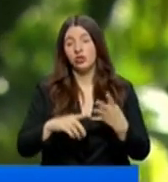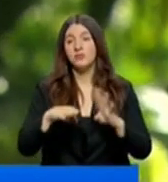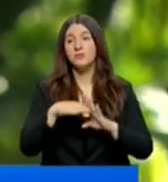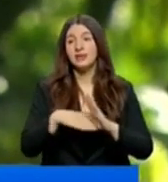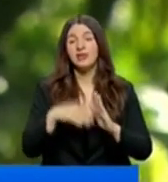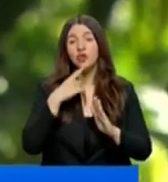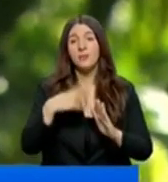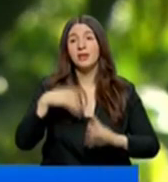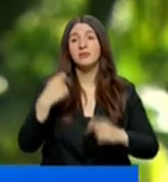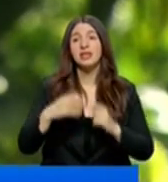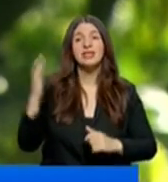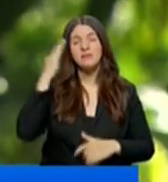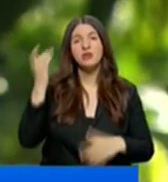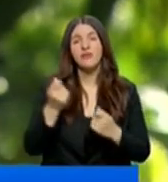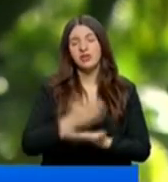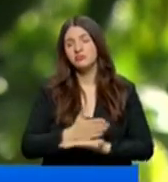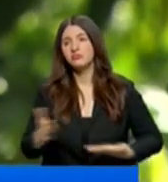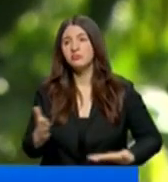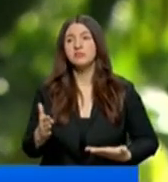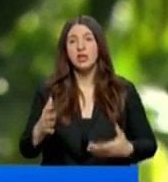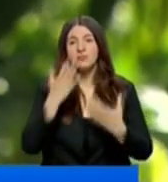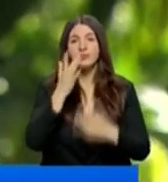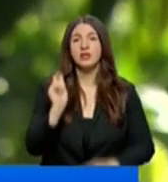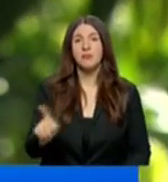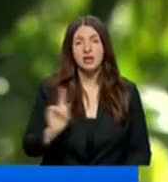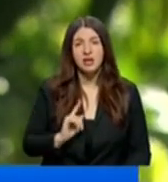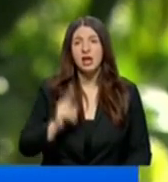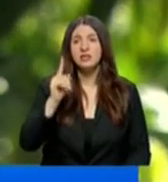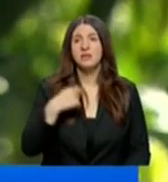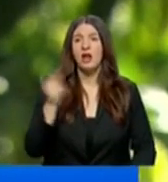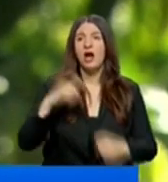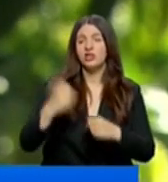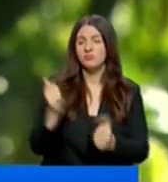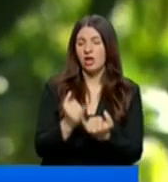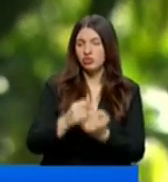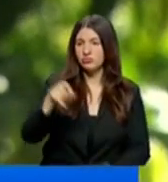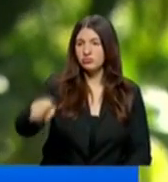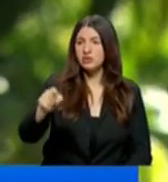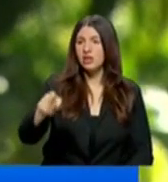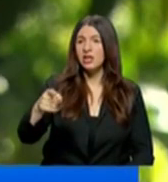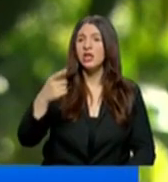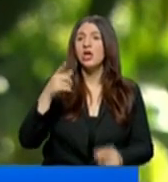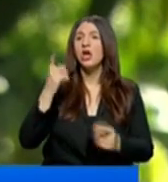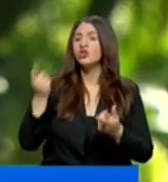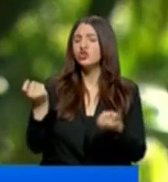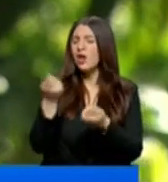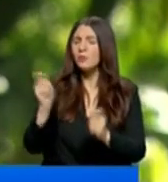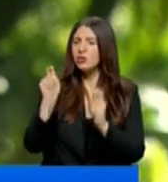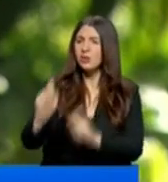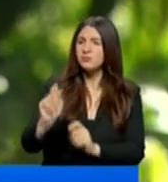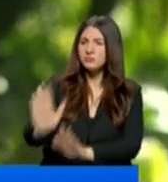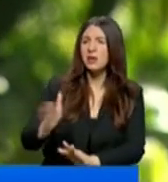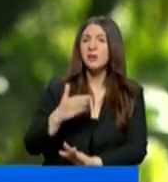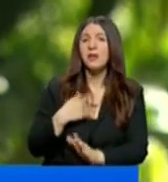ki Merkez Bankası'nın temel görevi fiyat istikrarını sağlamaktır. Seni atadım kardeşim buraya, senin araçlarına müdahale etmiyorum, bana